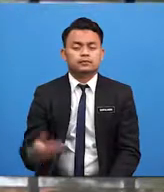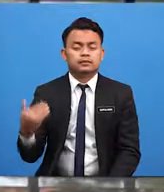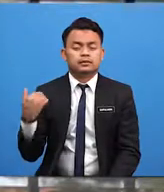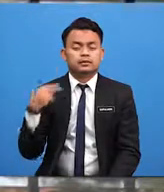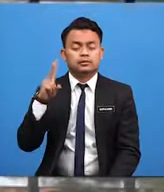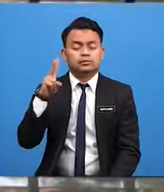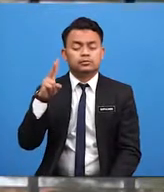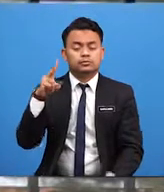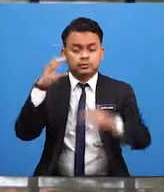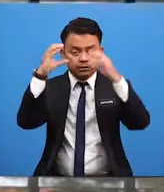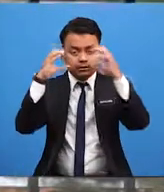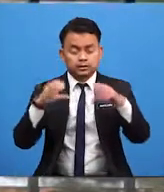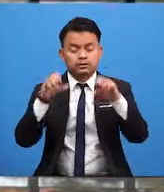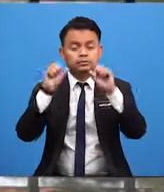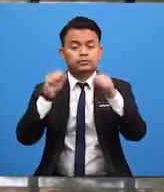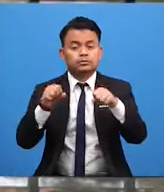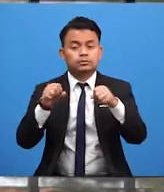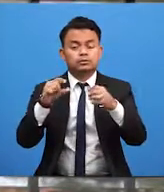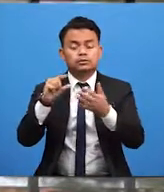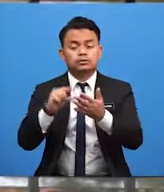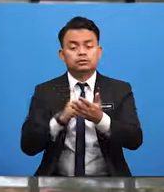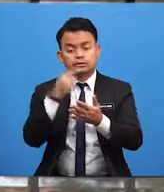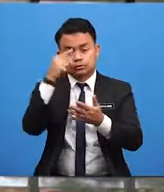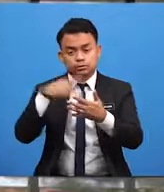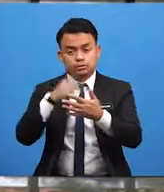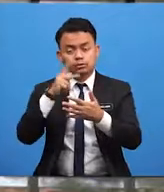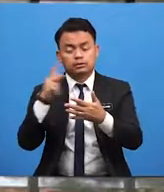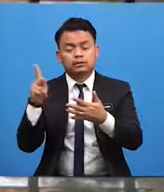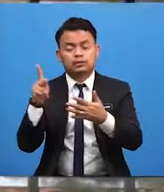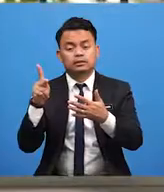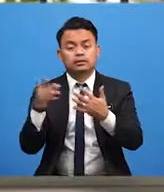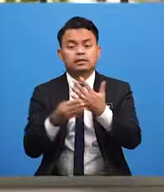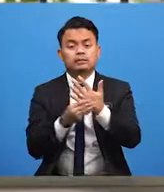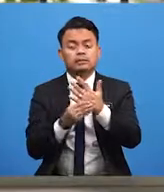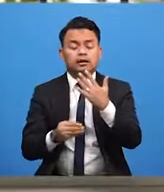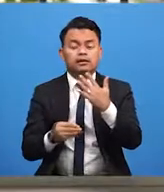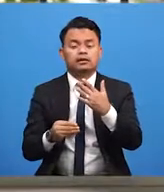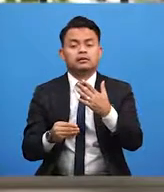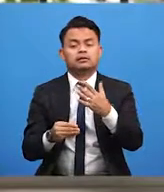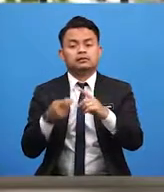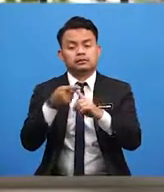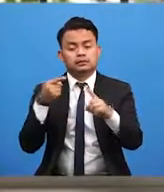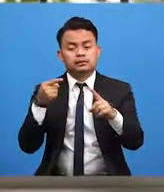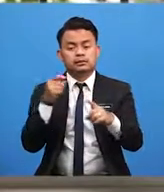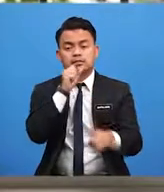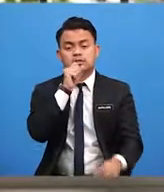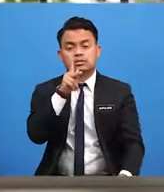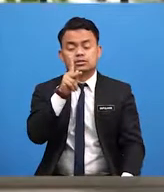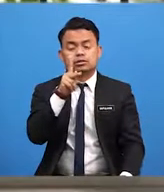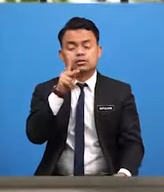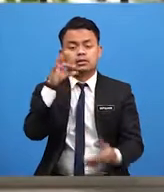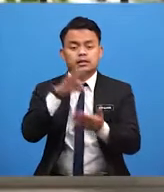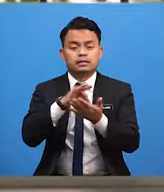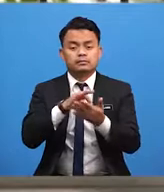Ada dua cara boleh digunakan untuk mengeluarkan lemak dari stok ayam. Cara yang pertama yang boleh